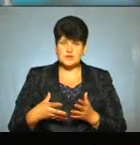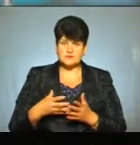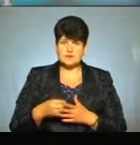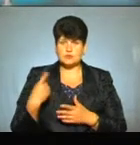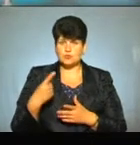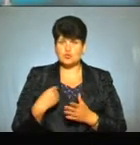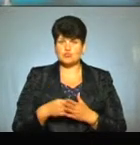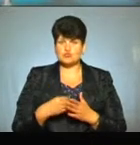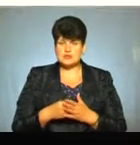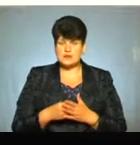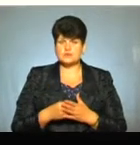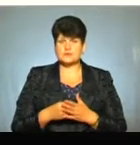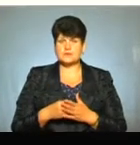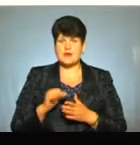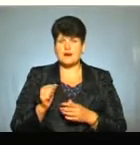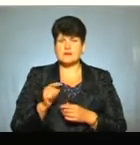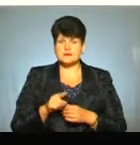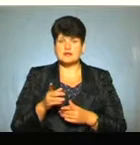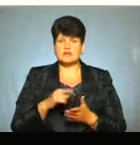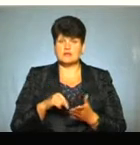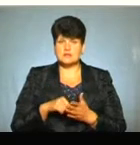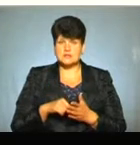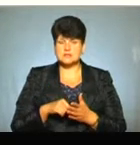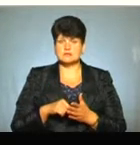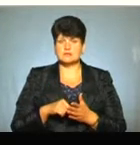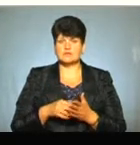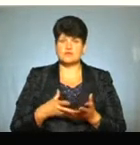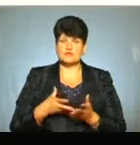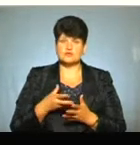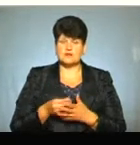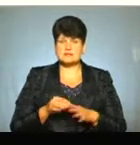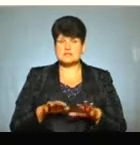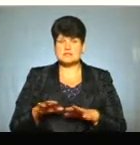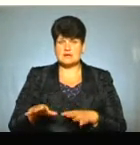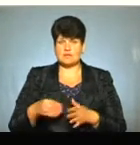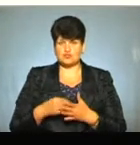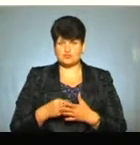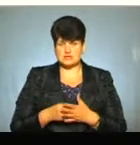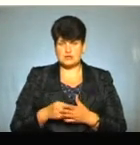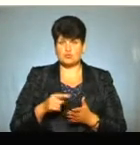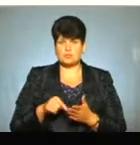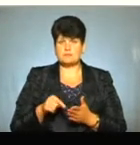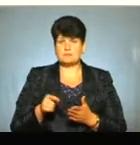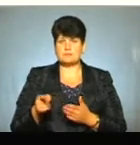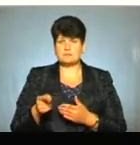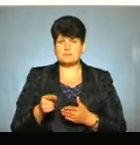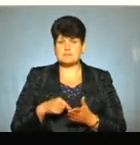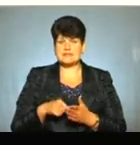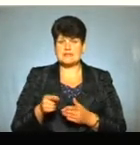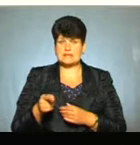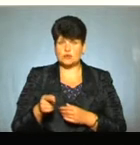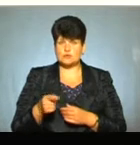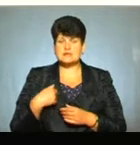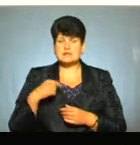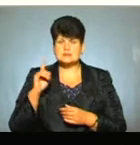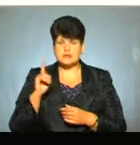з обласного бюджету, я десь повторюся, а ті, які в місті, фінансувалися з місцевого бюджету, з міста Тернополя. Я знаю, що в